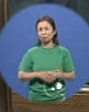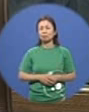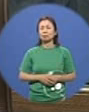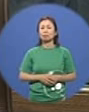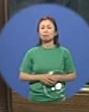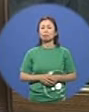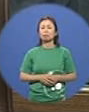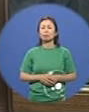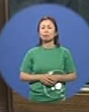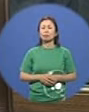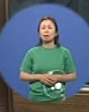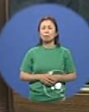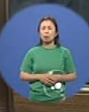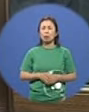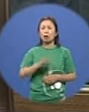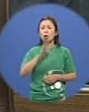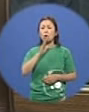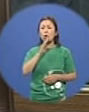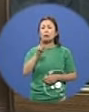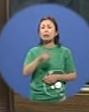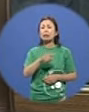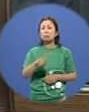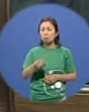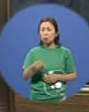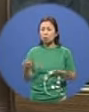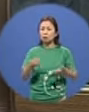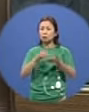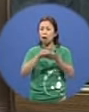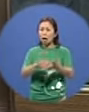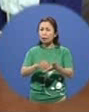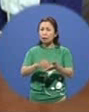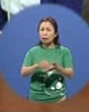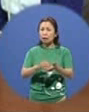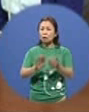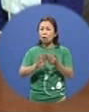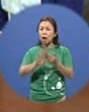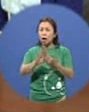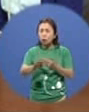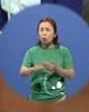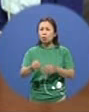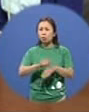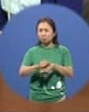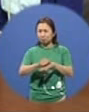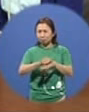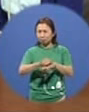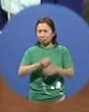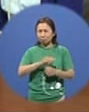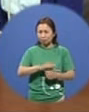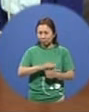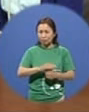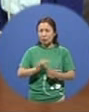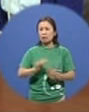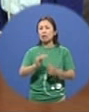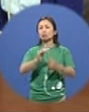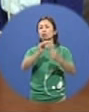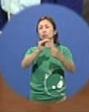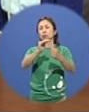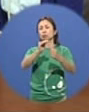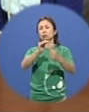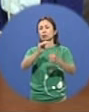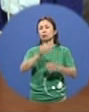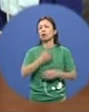企業の中で成長していくっていうことがあのすごいあるんですよねそうですよねええあのえ上皇というの